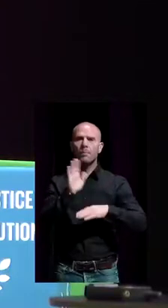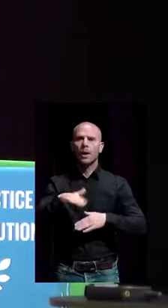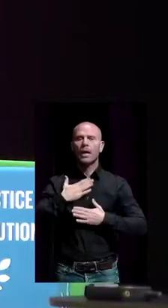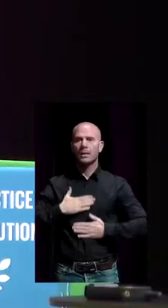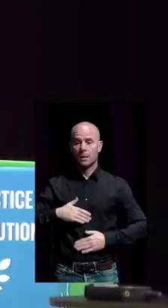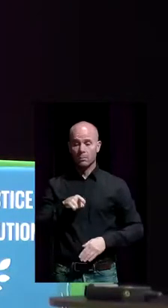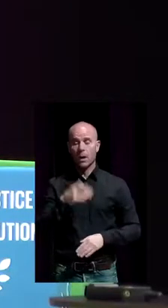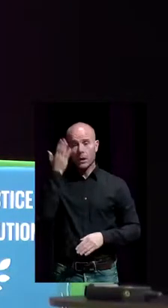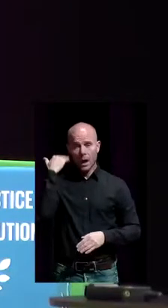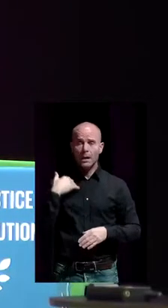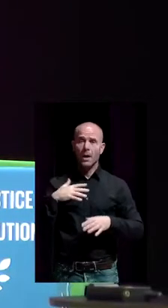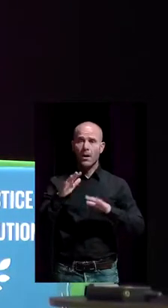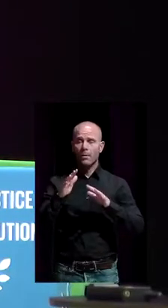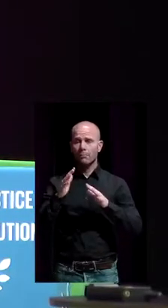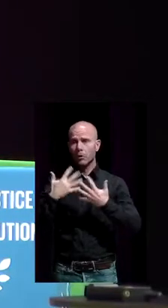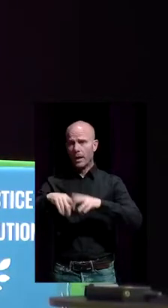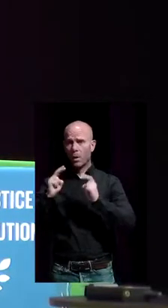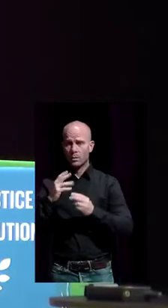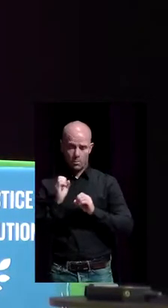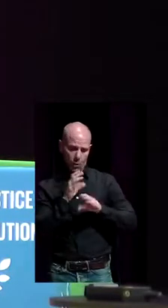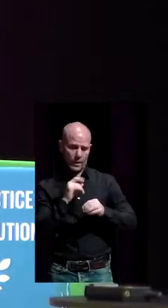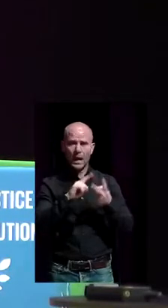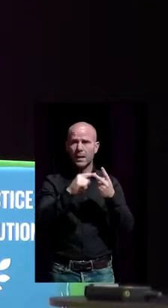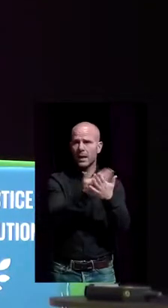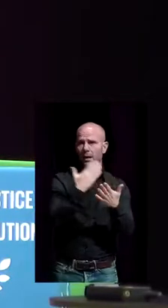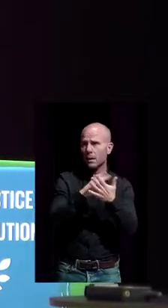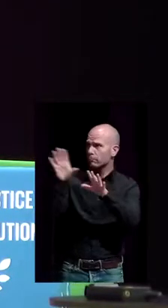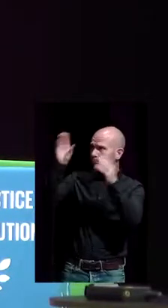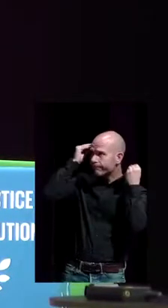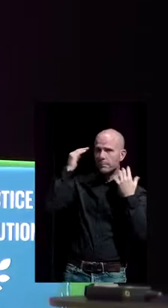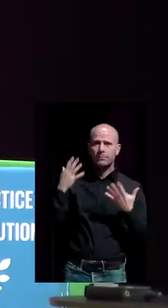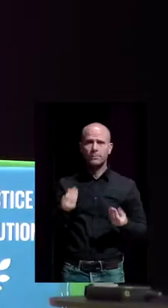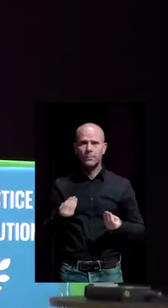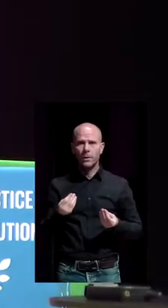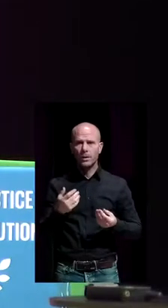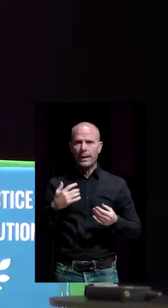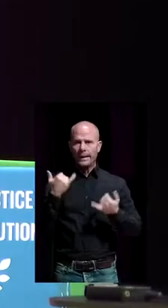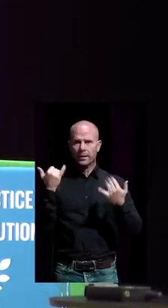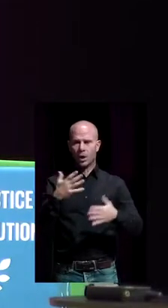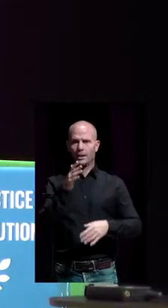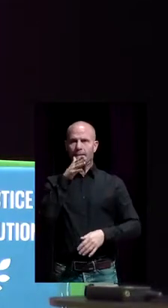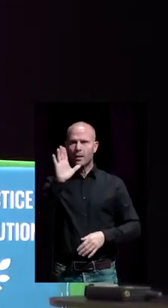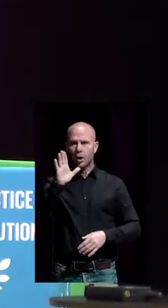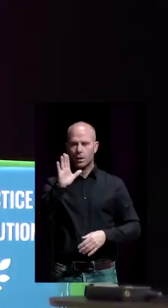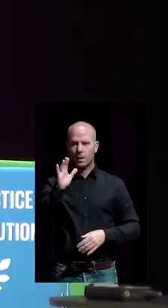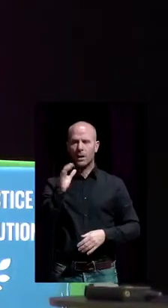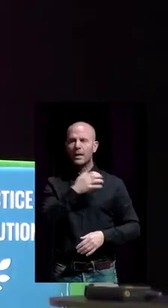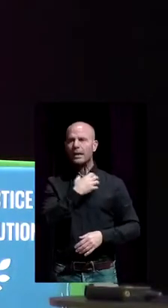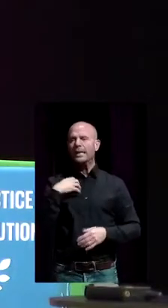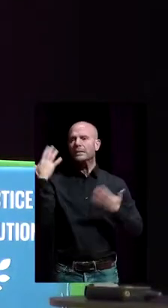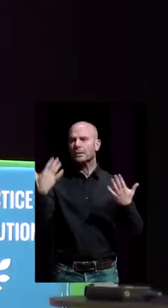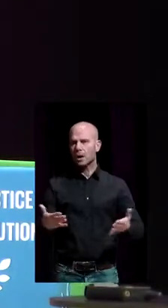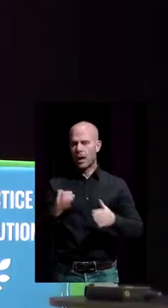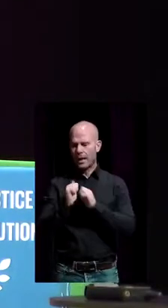kunna fungera som en inspiration för andra länder. Utfrågningen i riksdagen i januari i år där ledamöter från